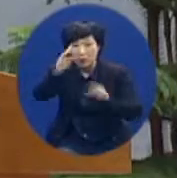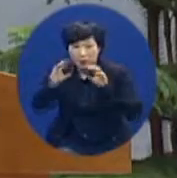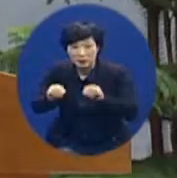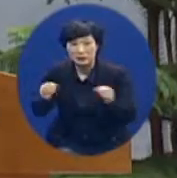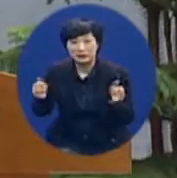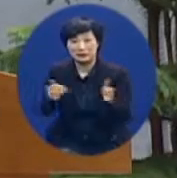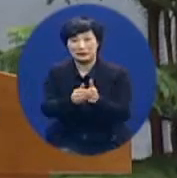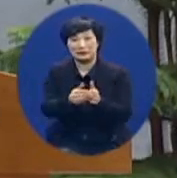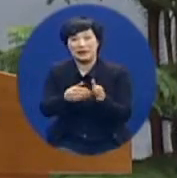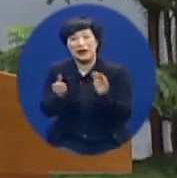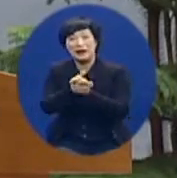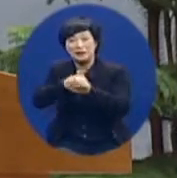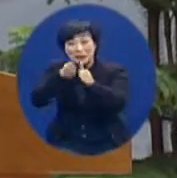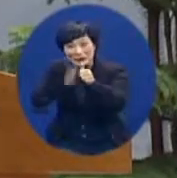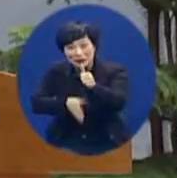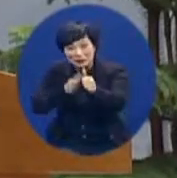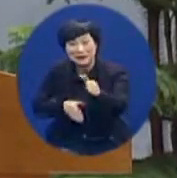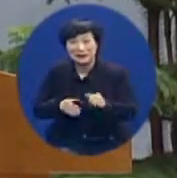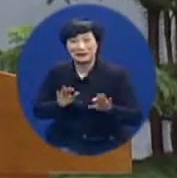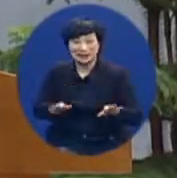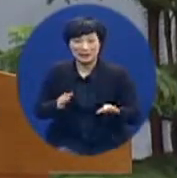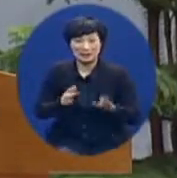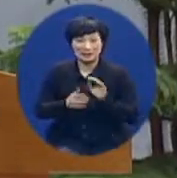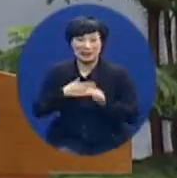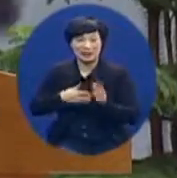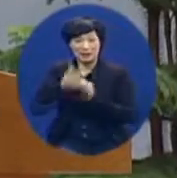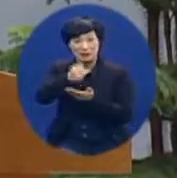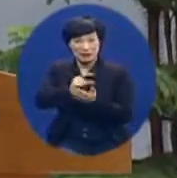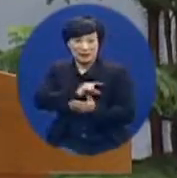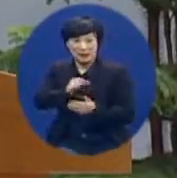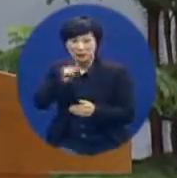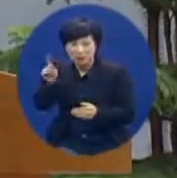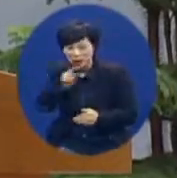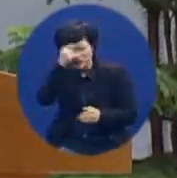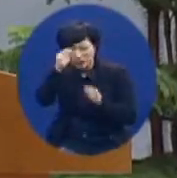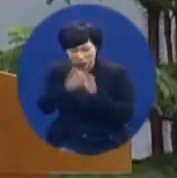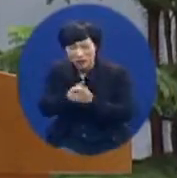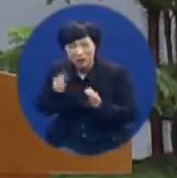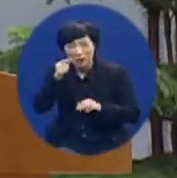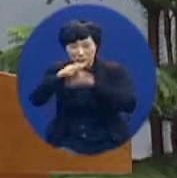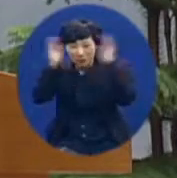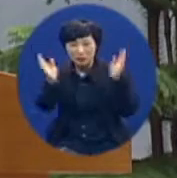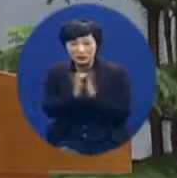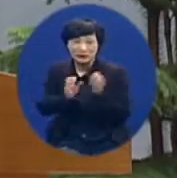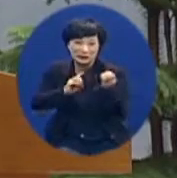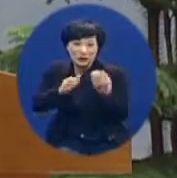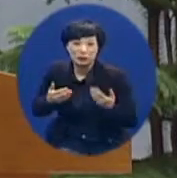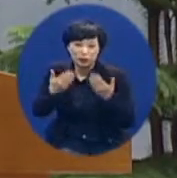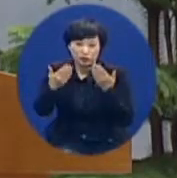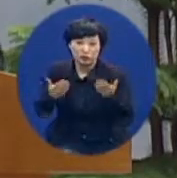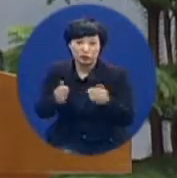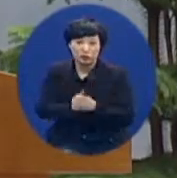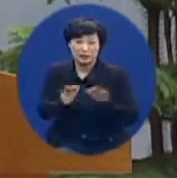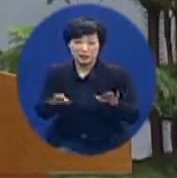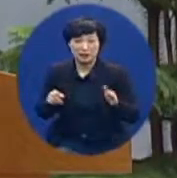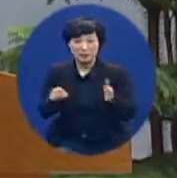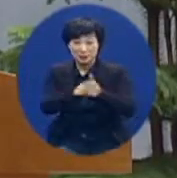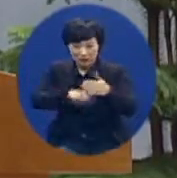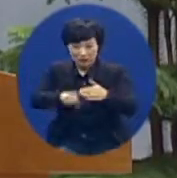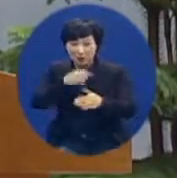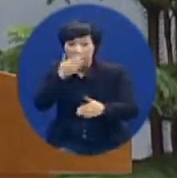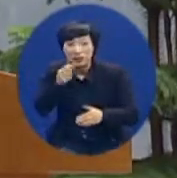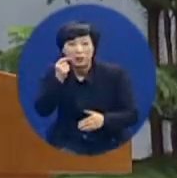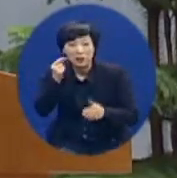아멘 합시다 내 이름으로 무엇인지 구하라 시행하리라 믿음 안에 능치 못함이